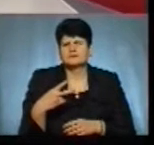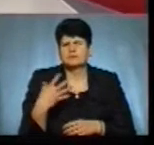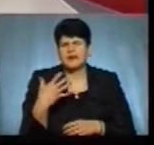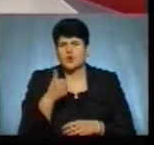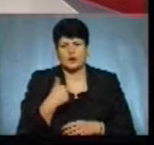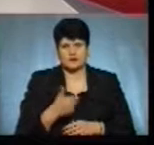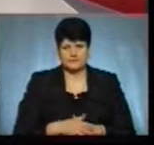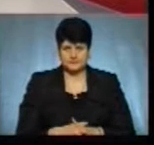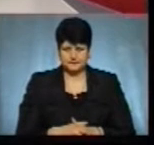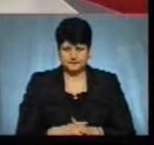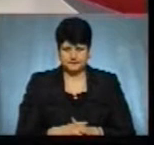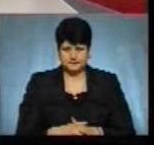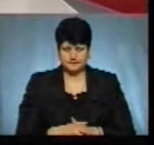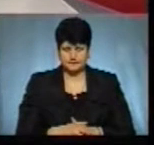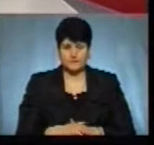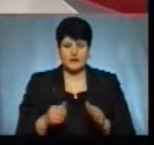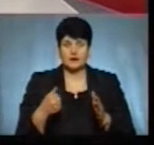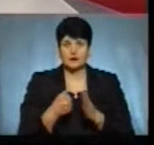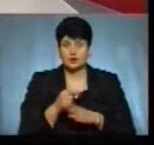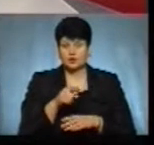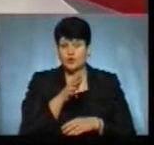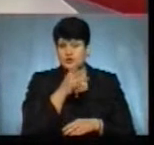25 років. До того часу